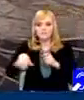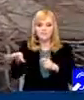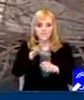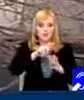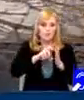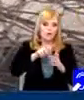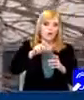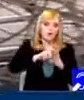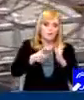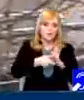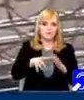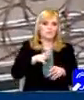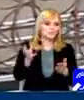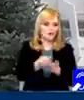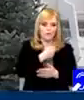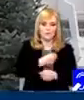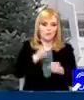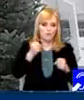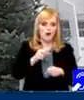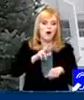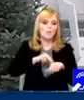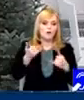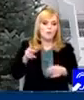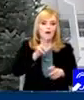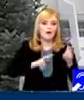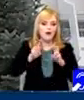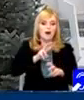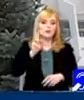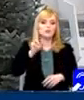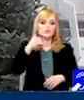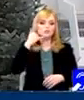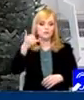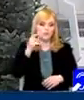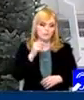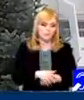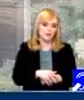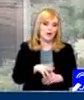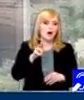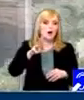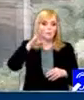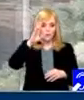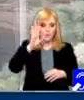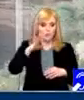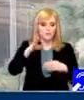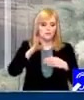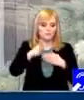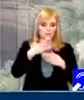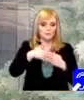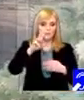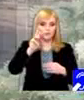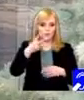dar nu au găsit nicio bombă. Polițiștii acum îl caută pe cel care a dat alarma falsă. Bărbatul riscă 2 ani de